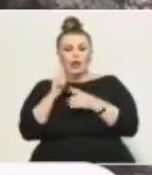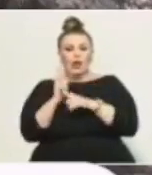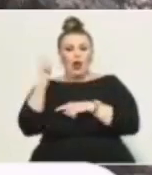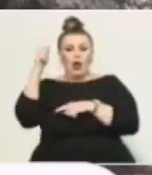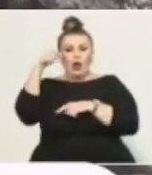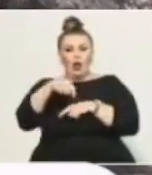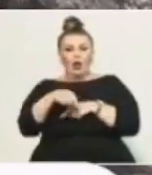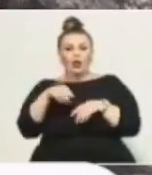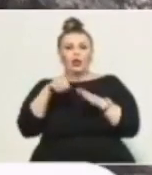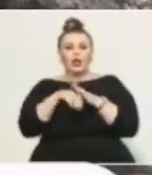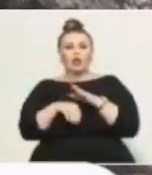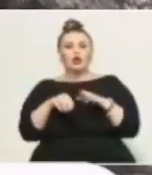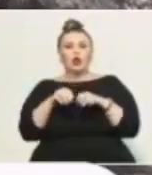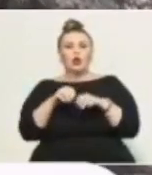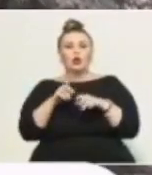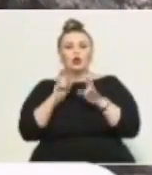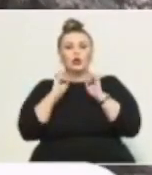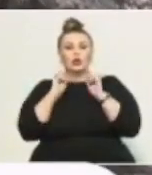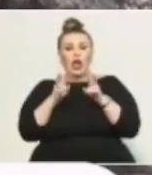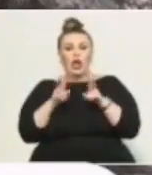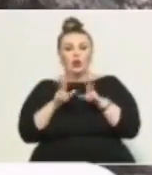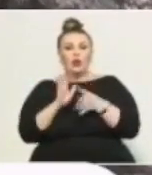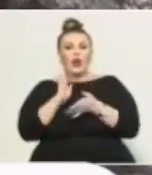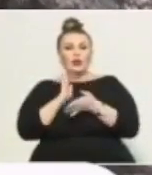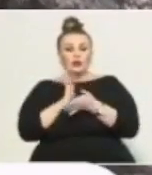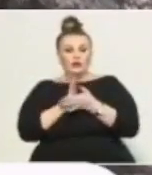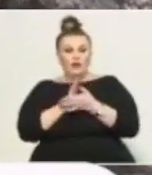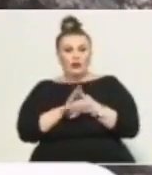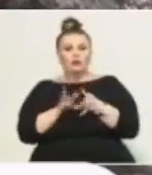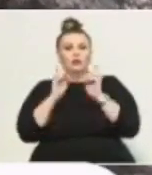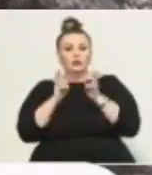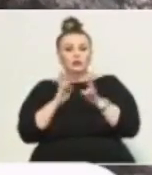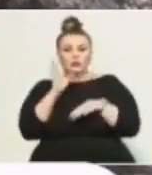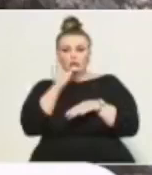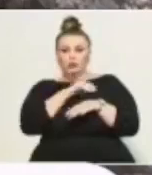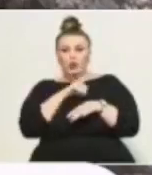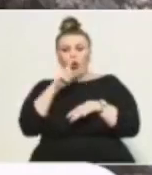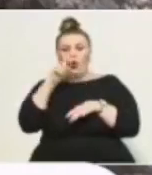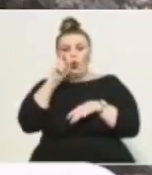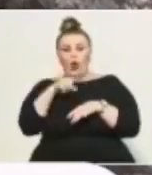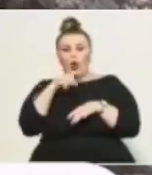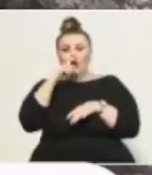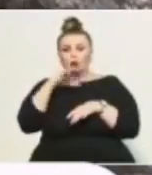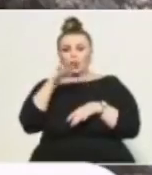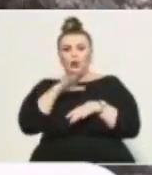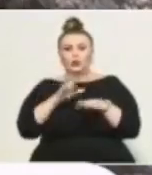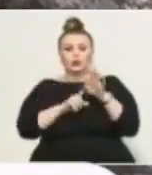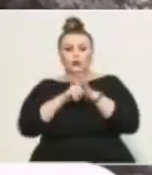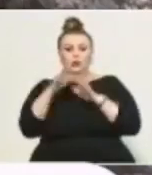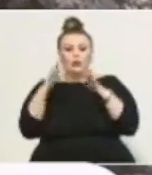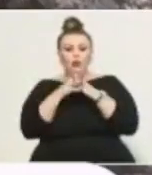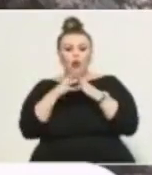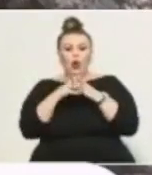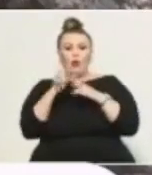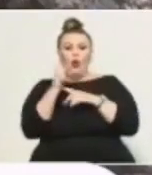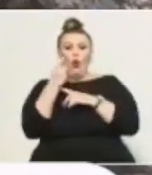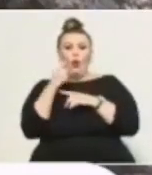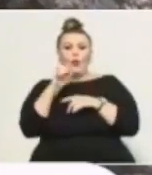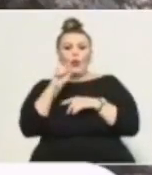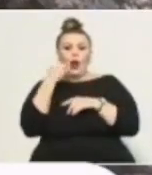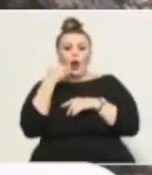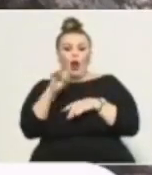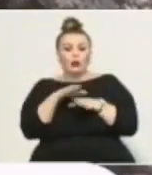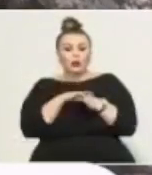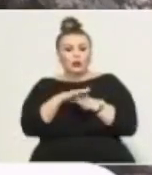hücumları təhlükəsi yaranıb və ümumiyyətlə bu günləri Ukrayna və Rusiya arasında başlanan müharibənin 11-ci ayı